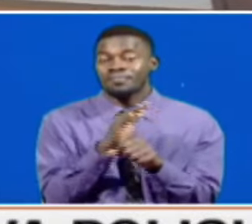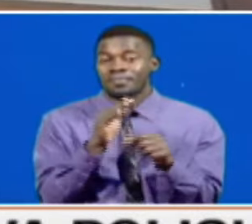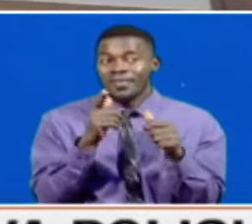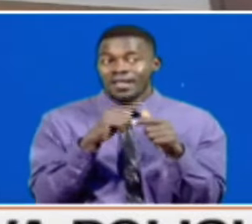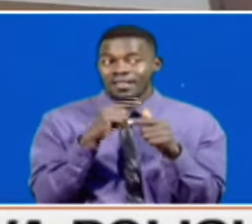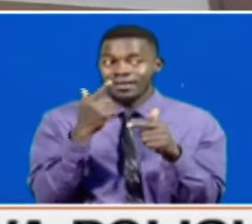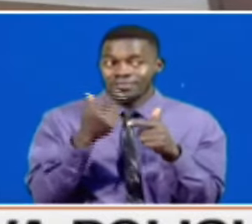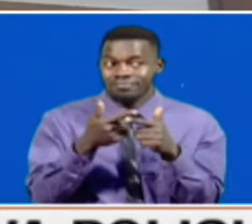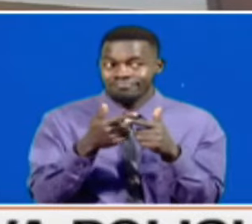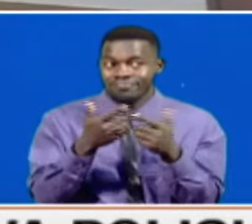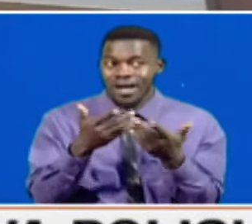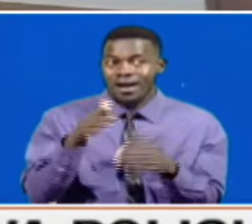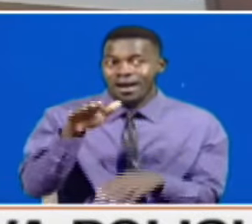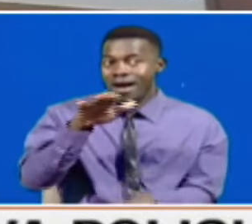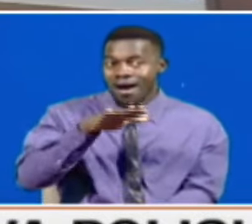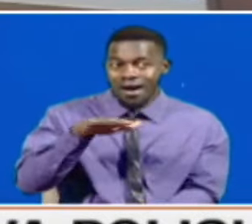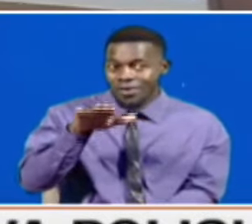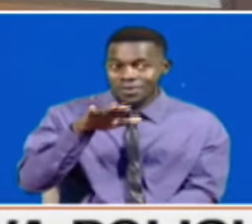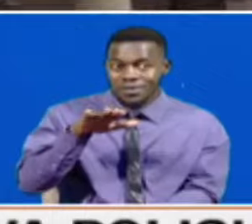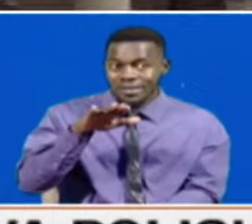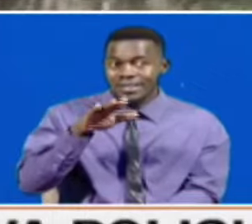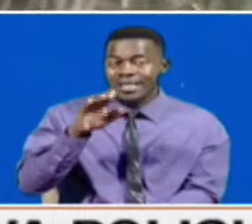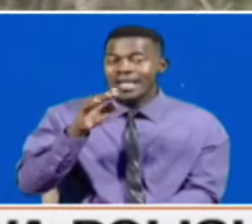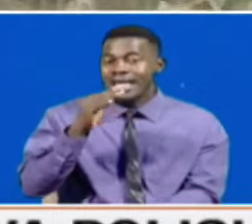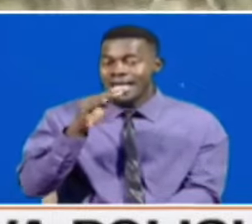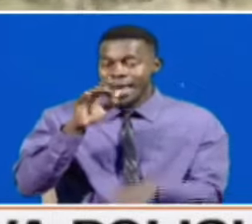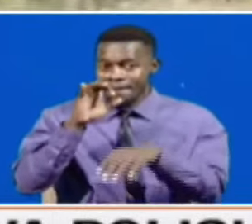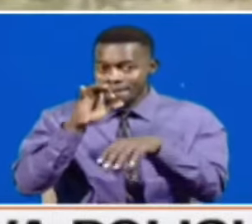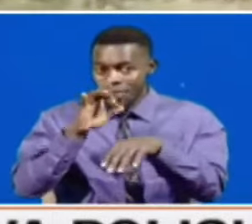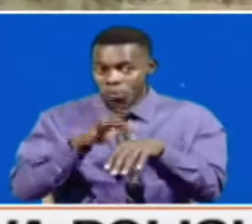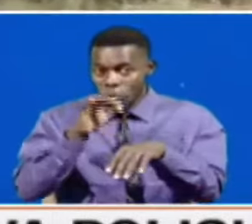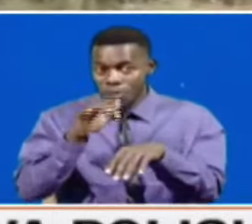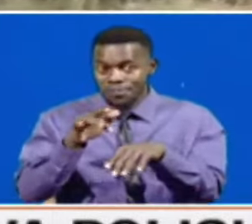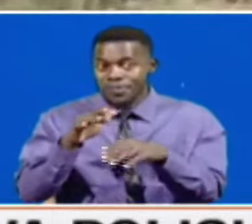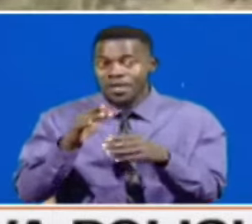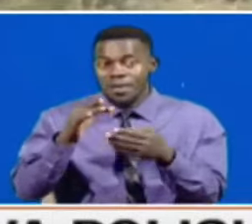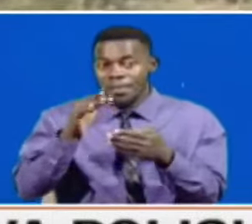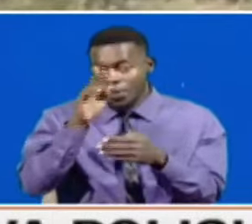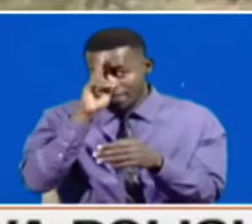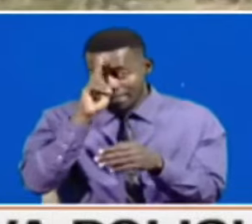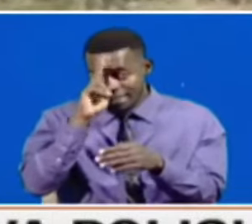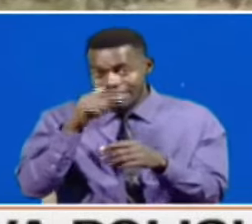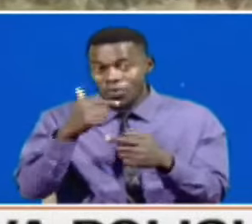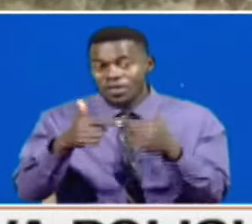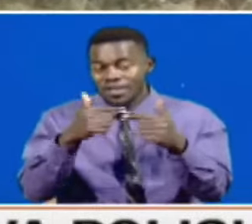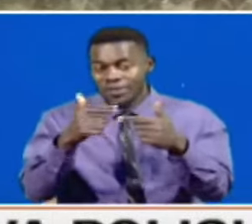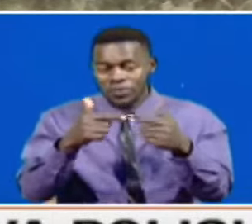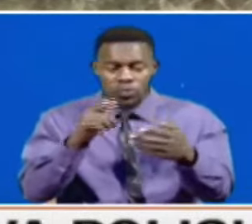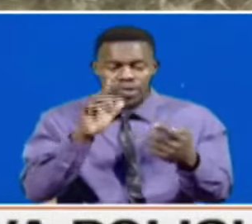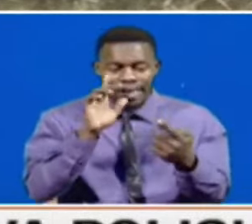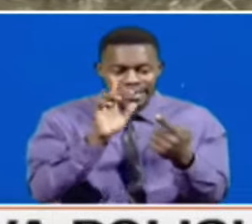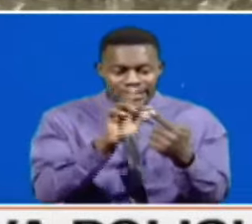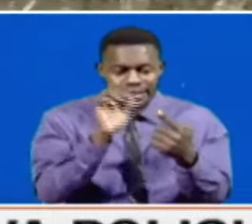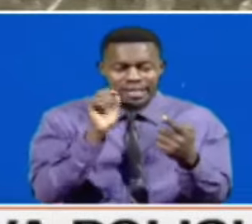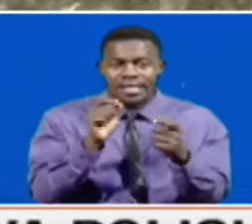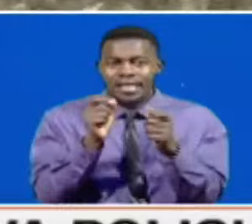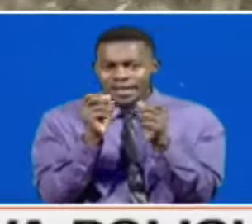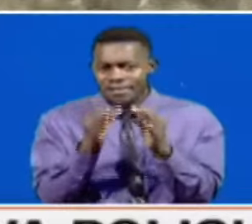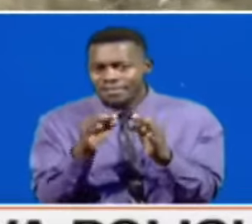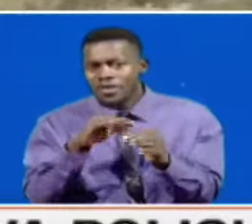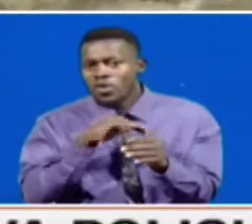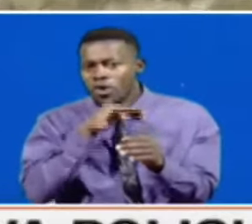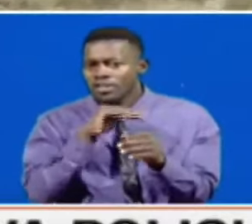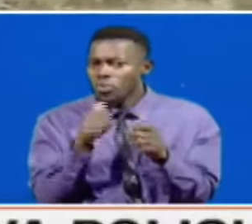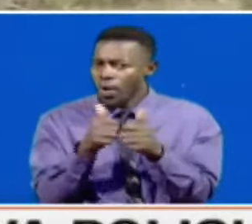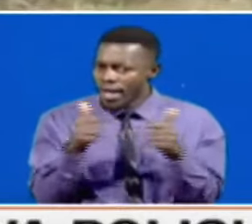K9 Eneo la mashariki mjini Embu polisi wenda na kumy vipo na uchungu kub iapo yuko Sawa